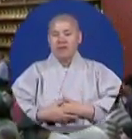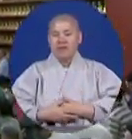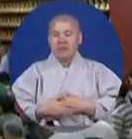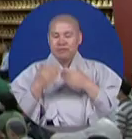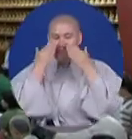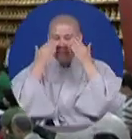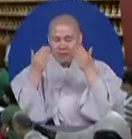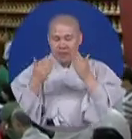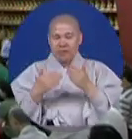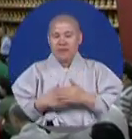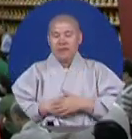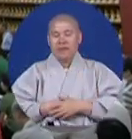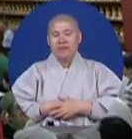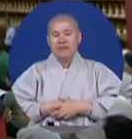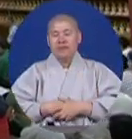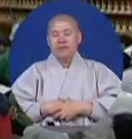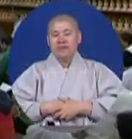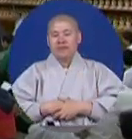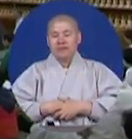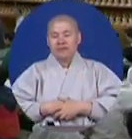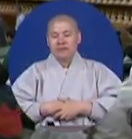분명히 뭐가 이제